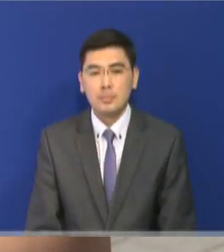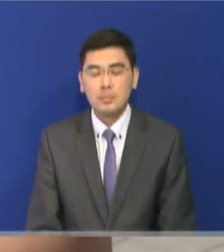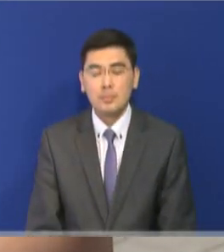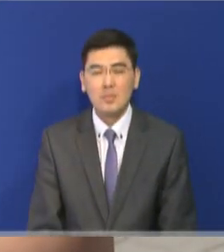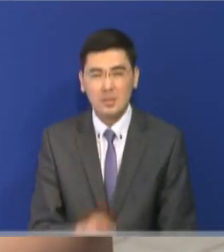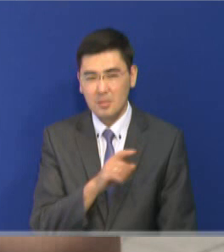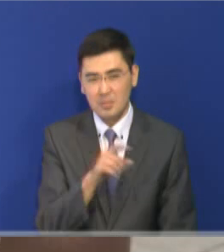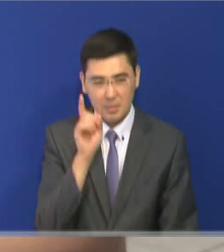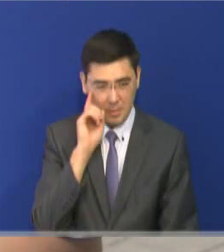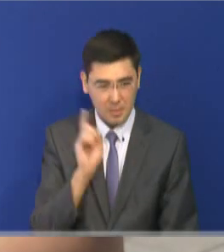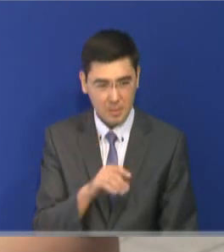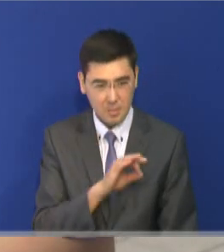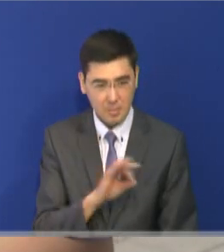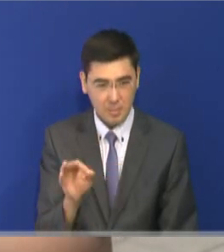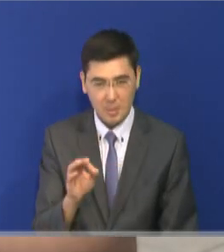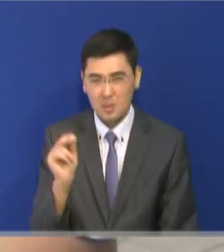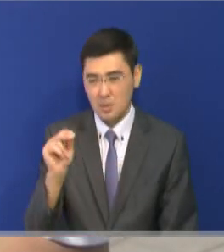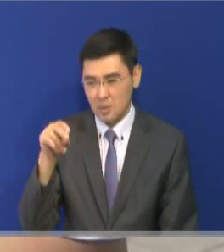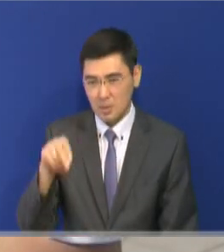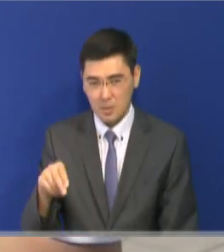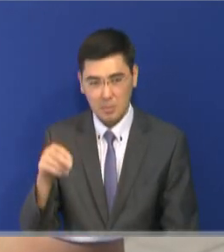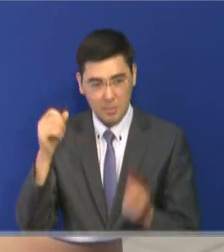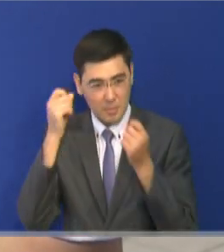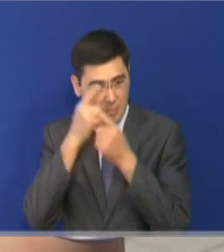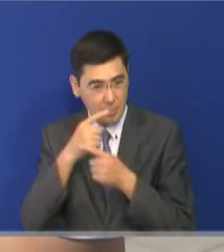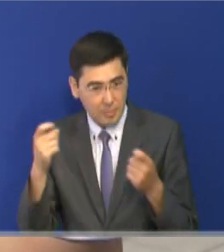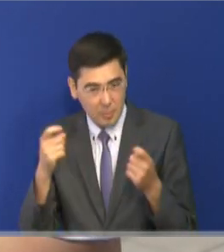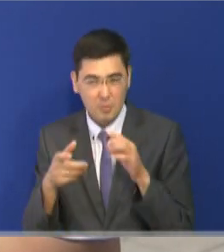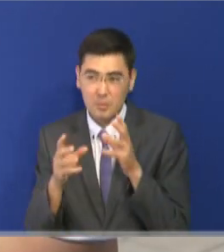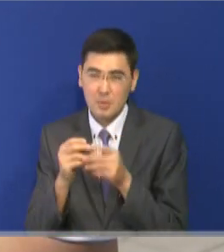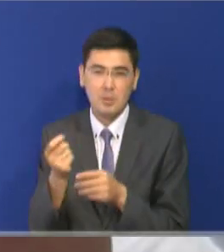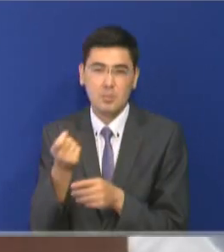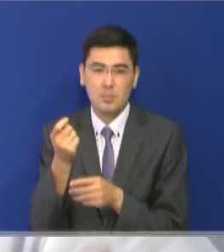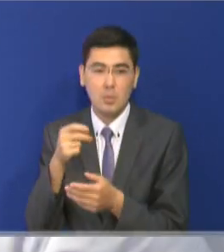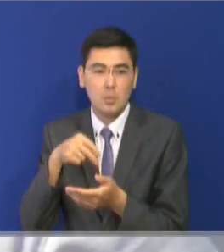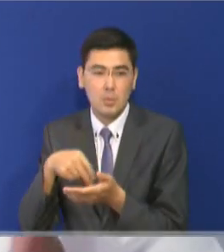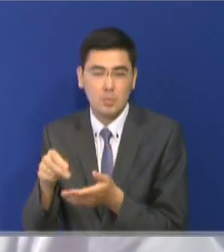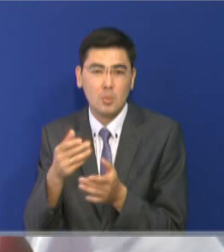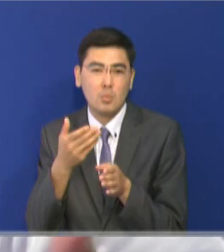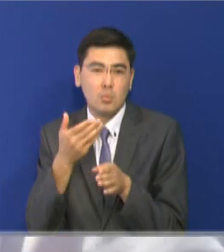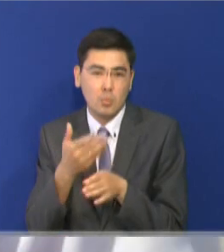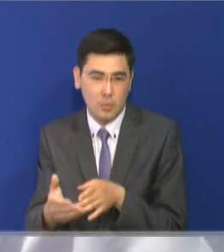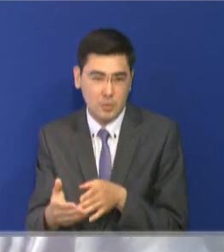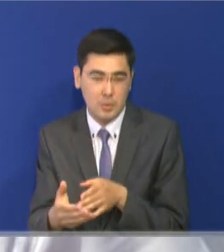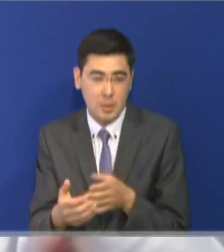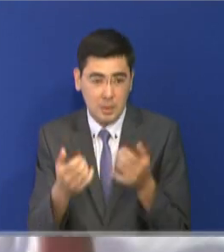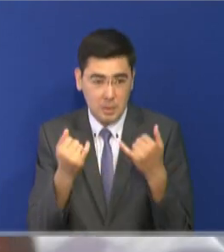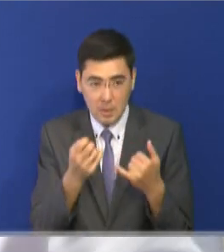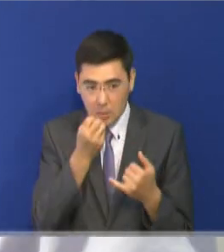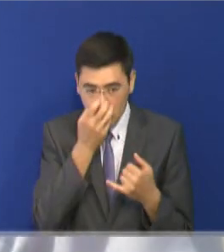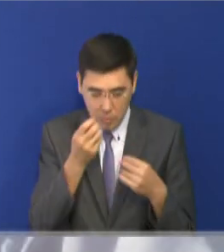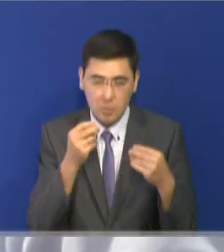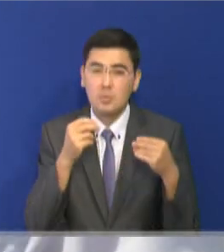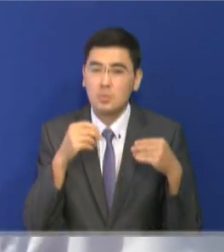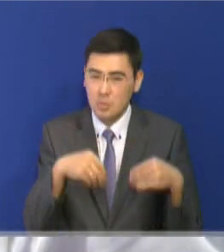были елімізде жарияланған төтенше жағдайға байланысты тұқымдар кеш сатып алынды. Бүгінде барлығы дайын, гүл отырғызу жұмыстары